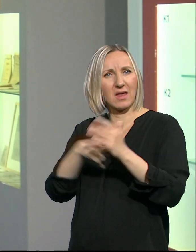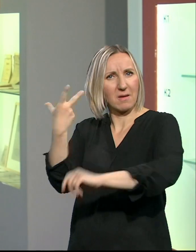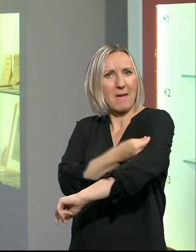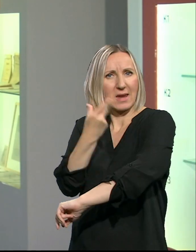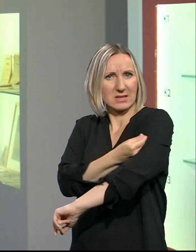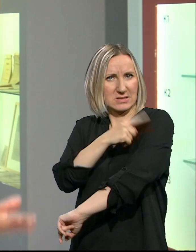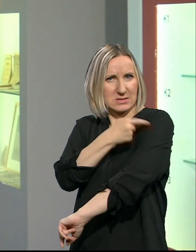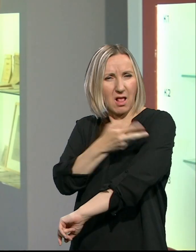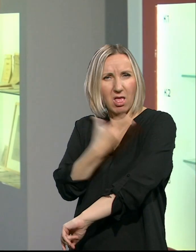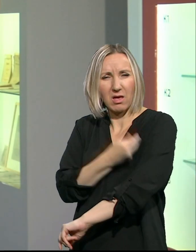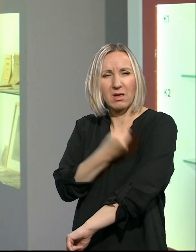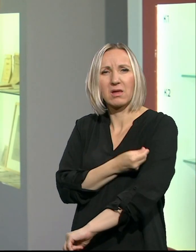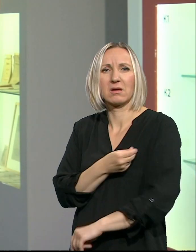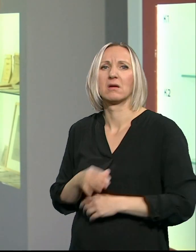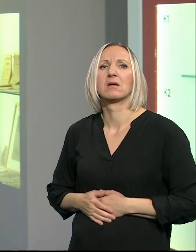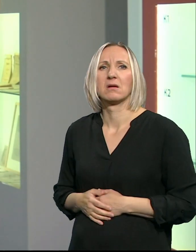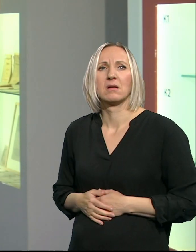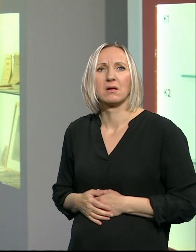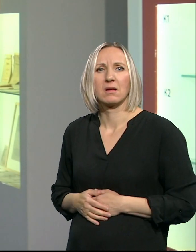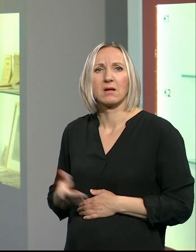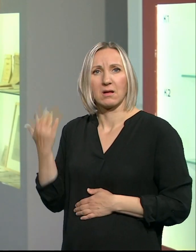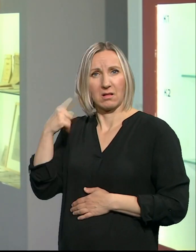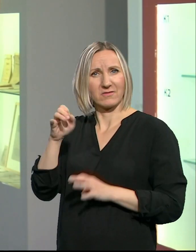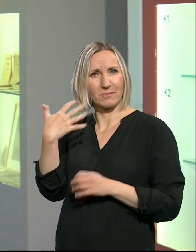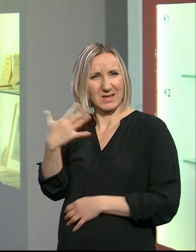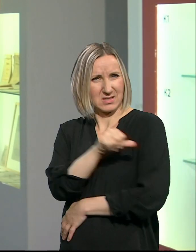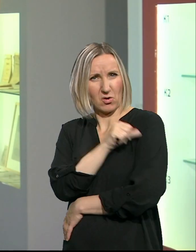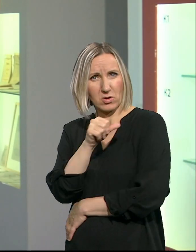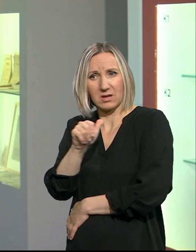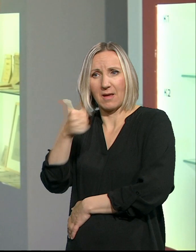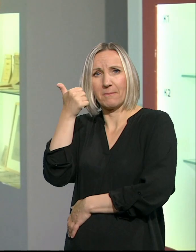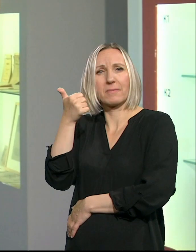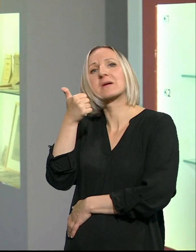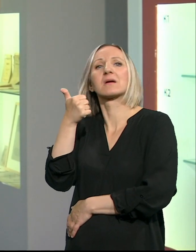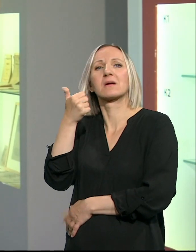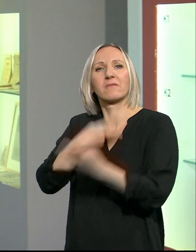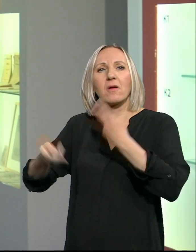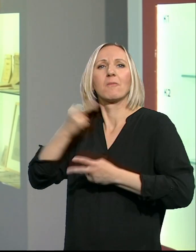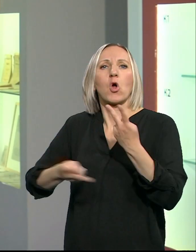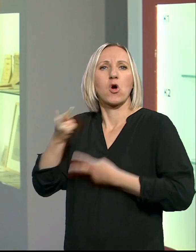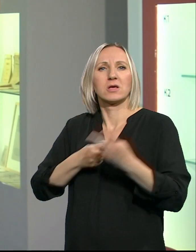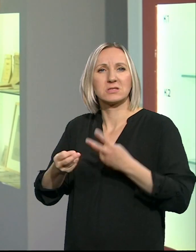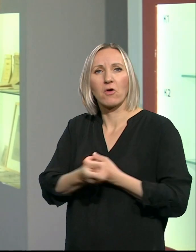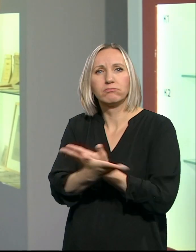penicilina, to je naš čuveni Jugocilin. 50. godine prva serija izrađena. Znači,